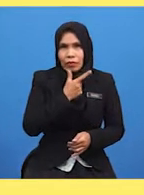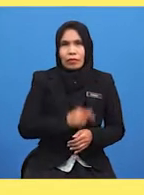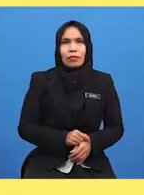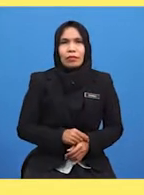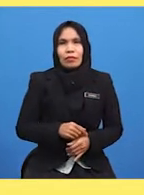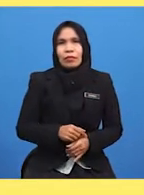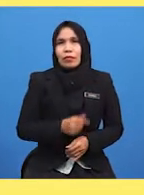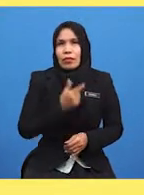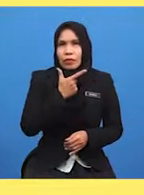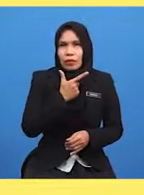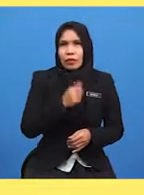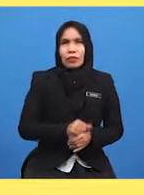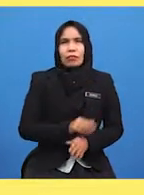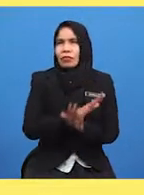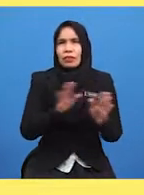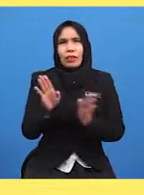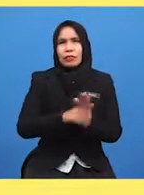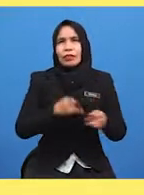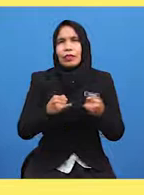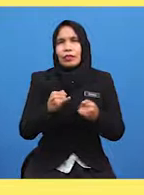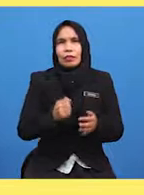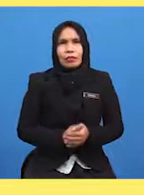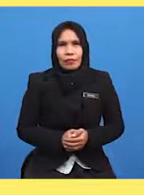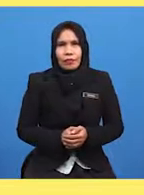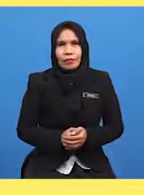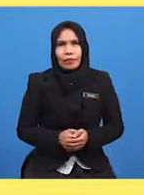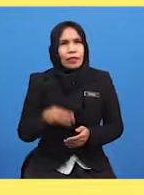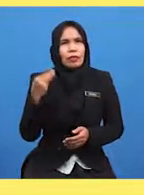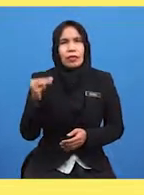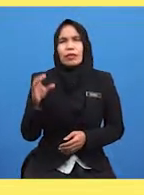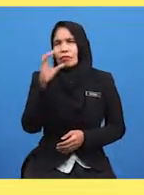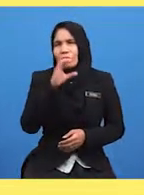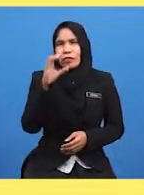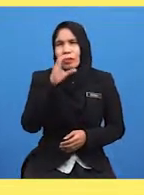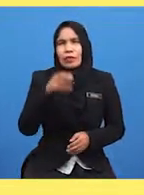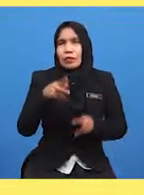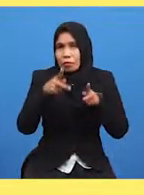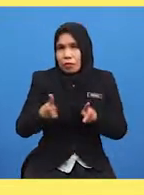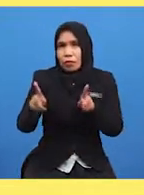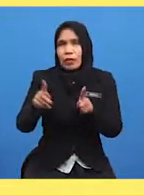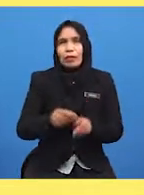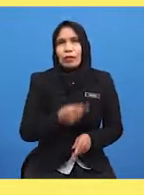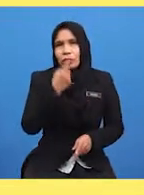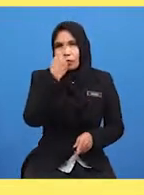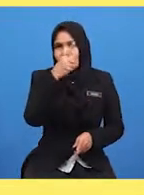percaya namun tidak putus asa mereka mencari peluang untuk meluaskan pengaruh dan kekuasaan mereka